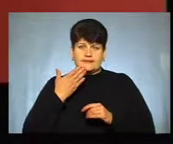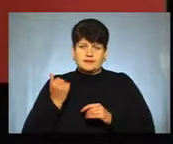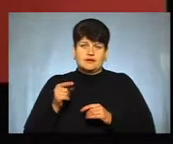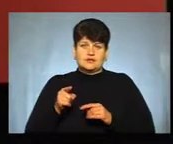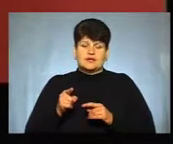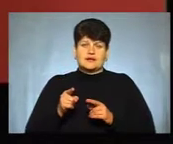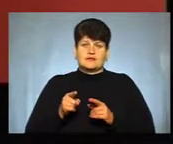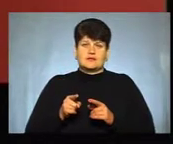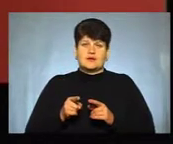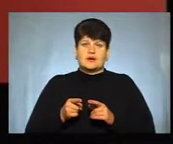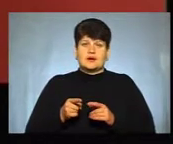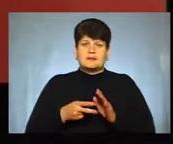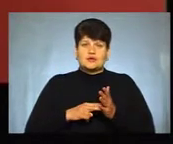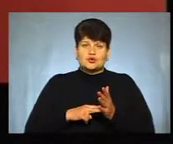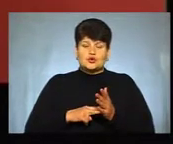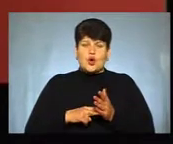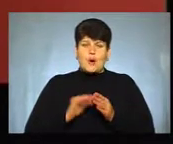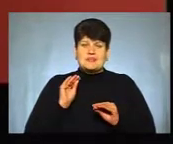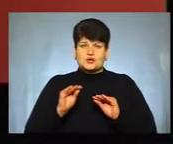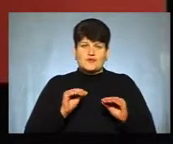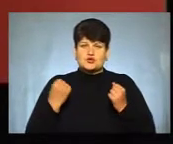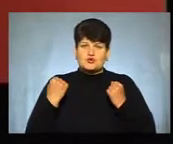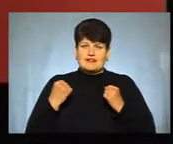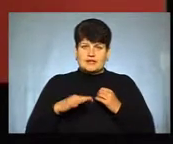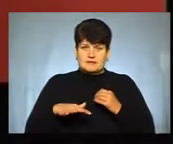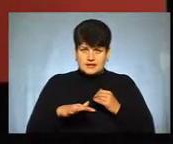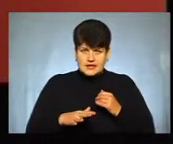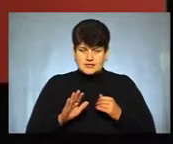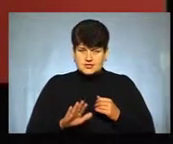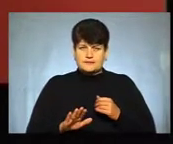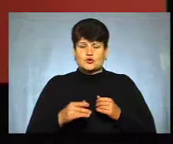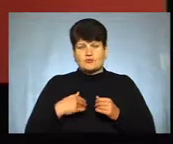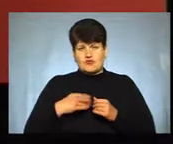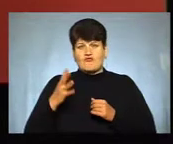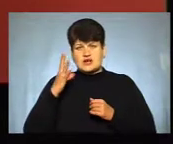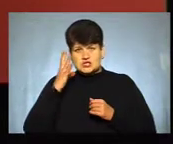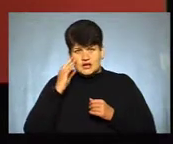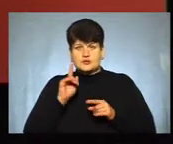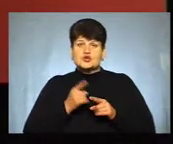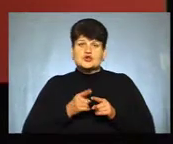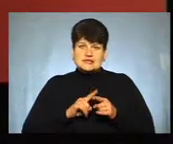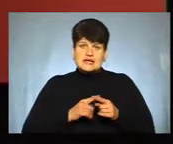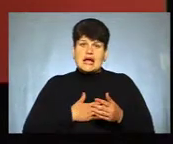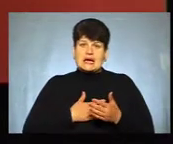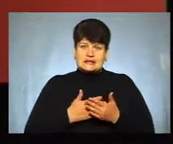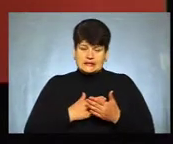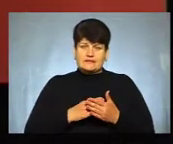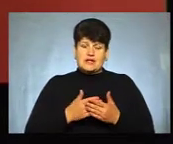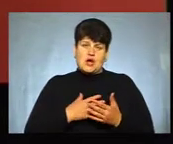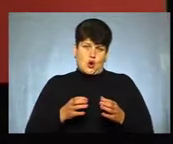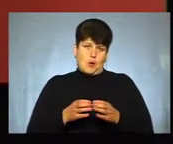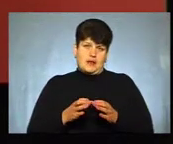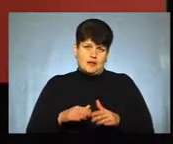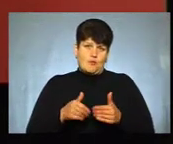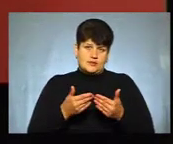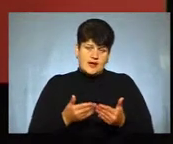облаштування, наприклад, майданчиків спортивних. Тому на даний етап ми вважаємо, що це доволі активно громада подала свої проекти, і